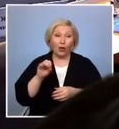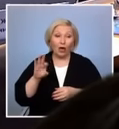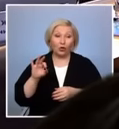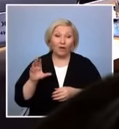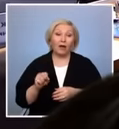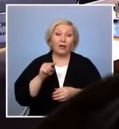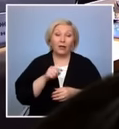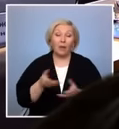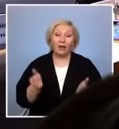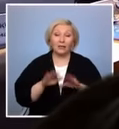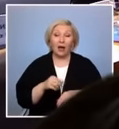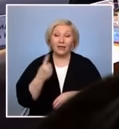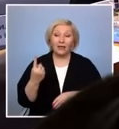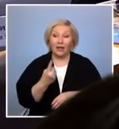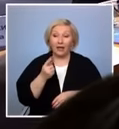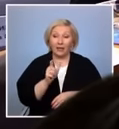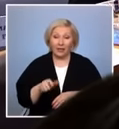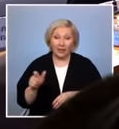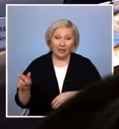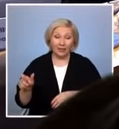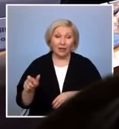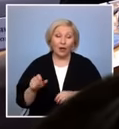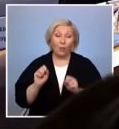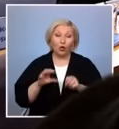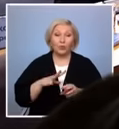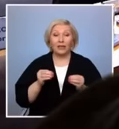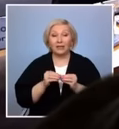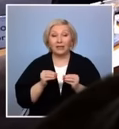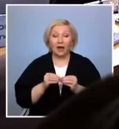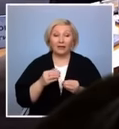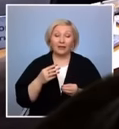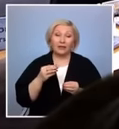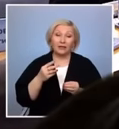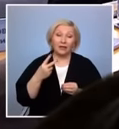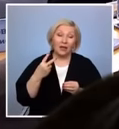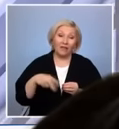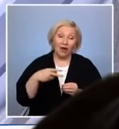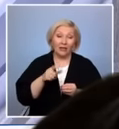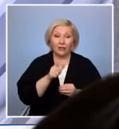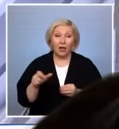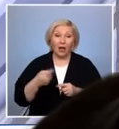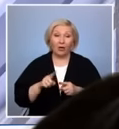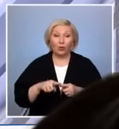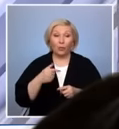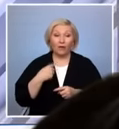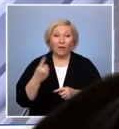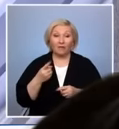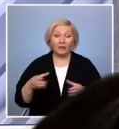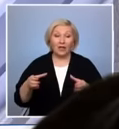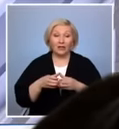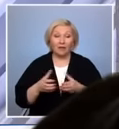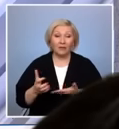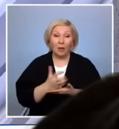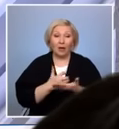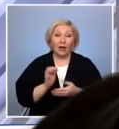обвинял, значит, во всех этих несчастьях именно лично Хабирова. Выглядело, конечно, это жутковато, если честно. Очевидно, что